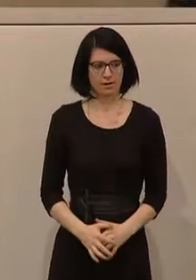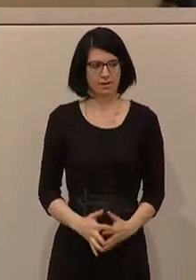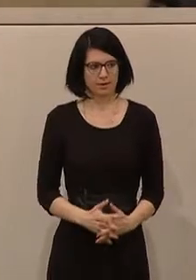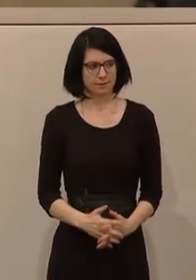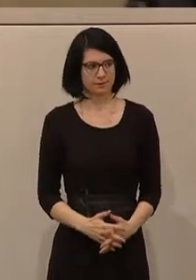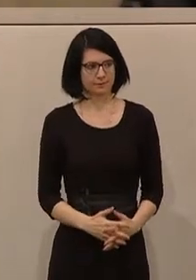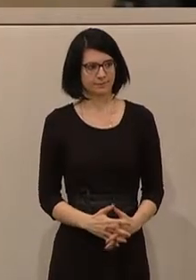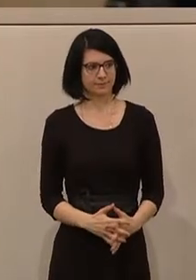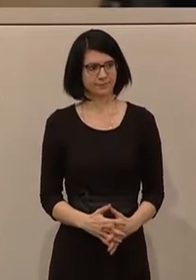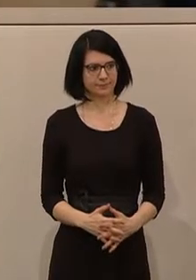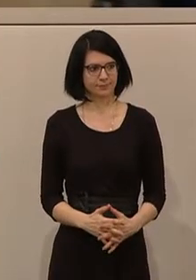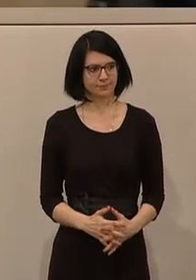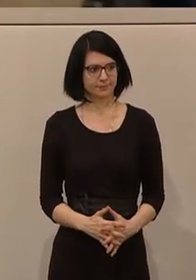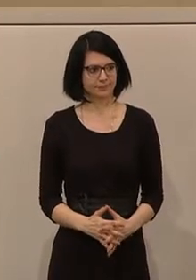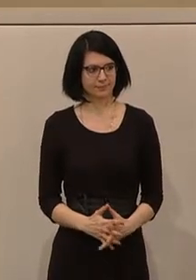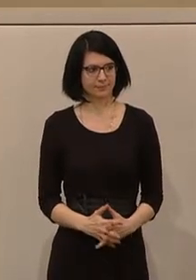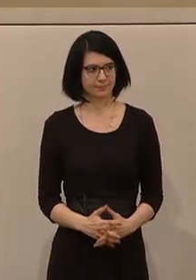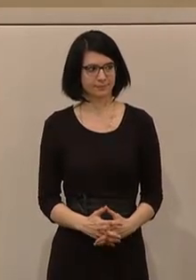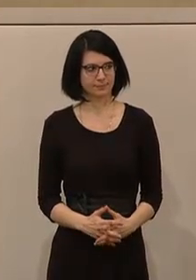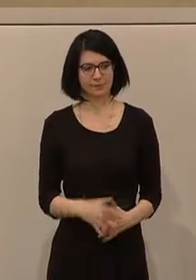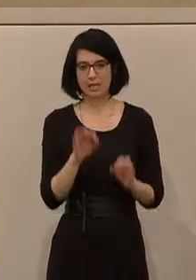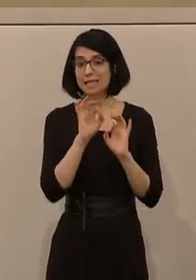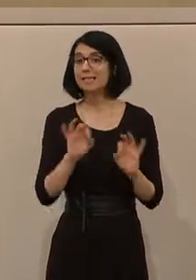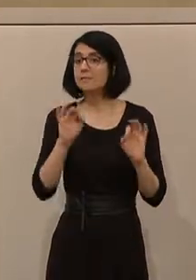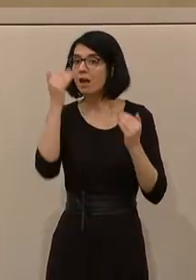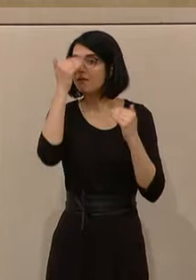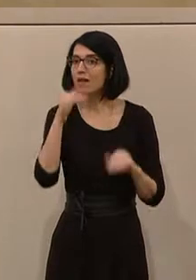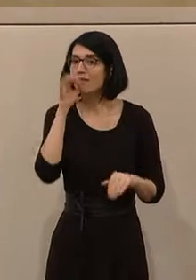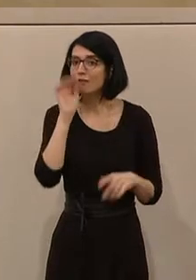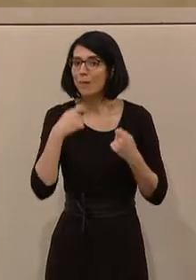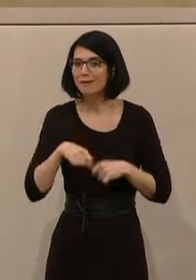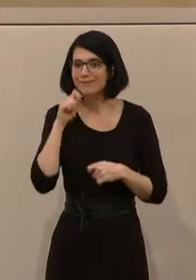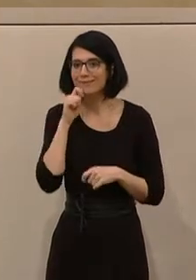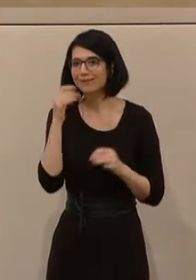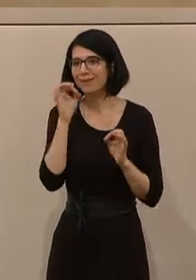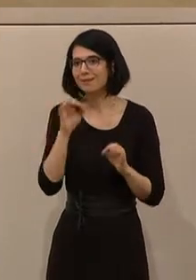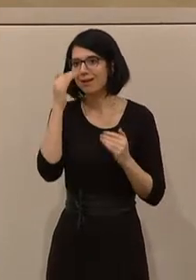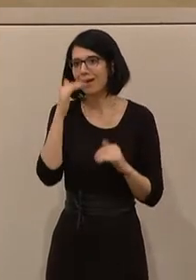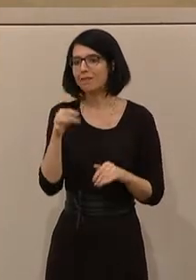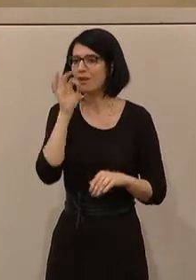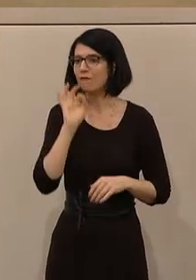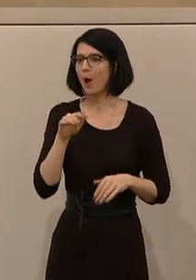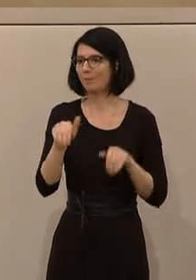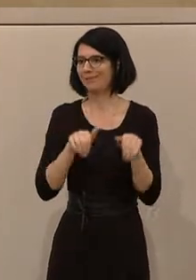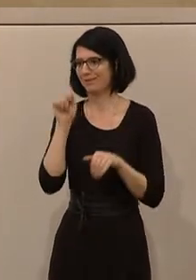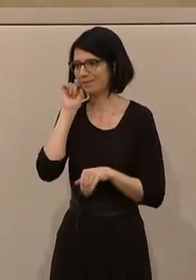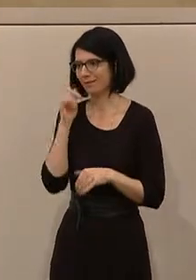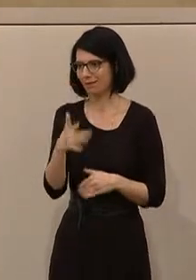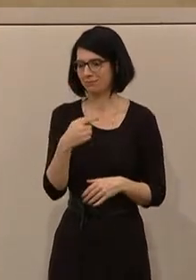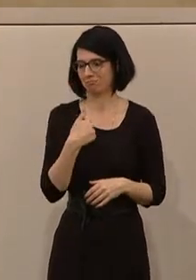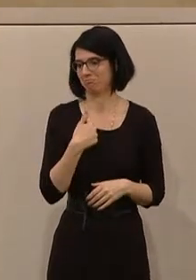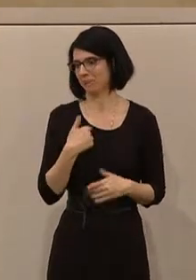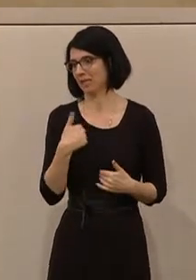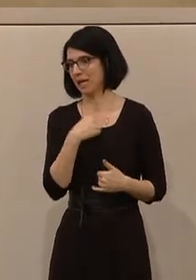Der nächste Redner ist Martin Engelberg von der ÖVP. Sehr geehrte Frau Präsidentin, sehr geehrte Frau Ministerin, ich hatte